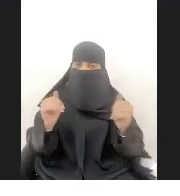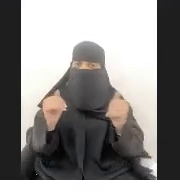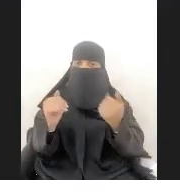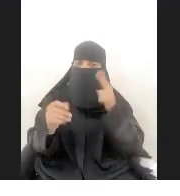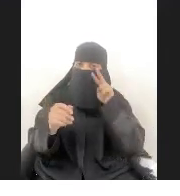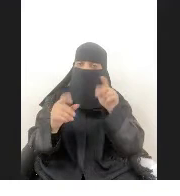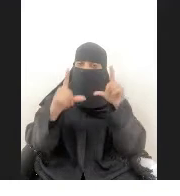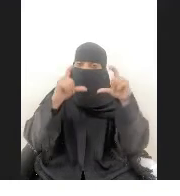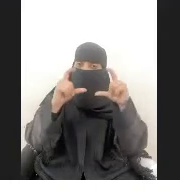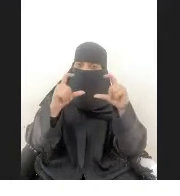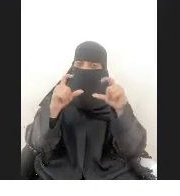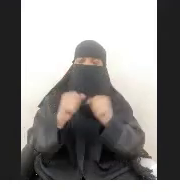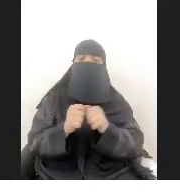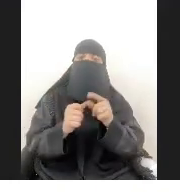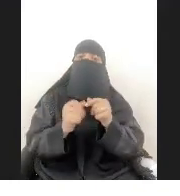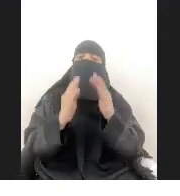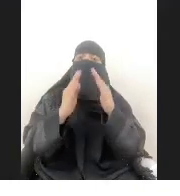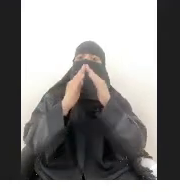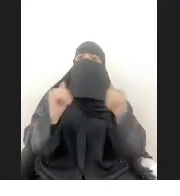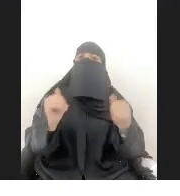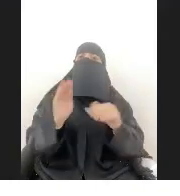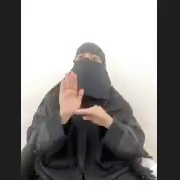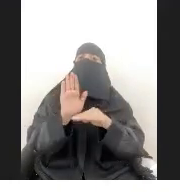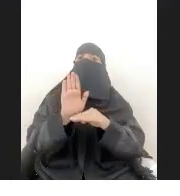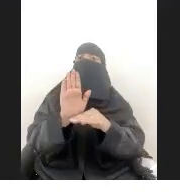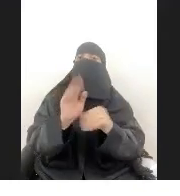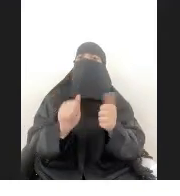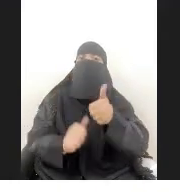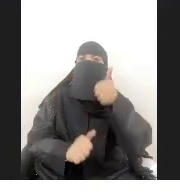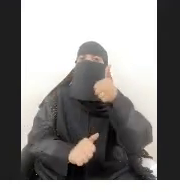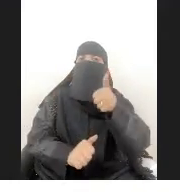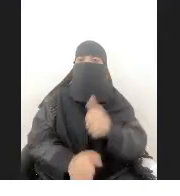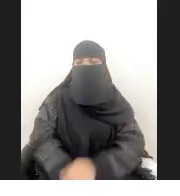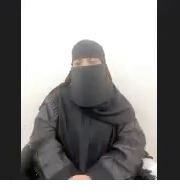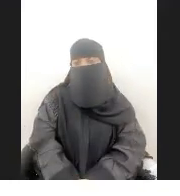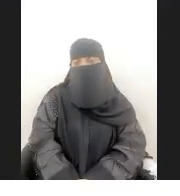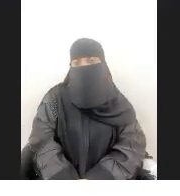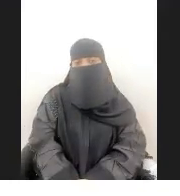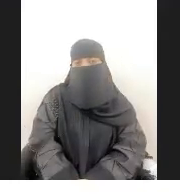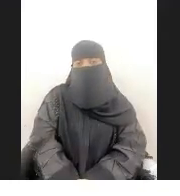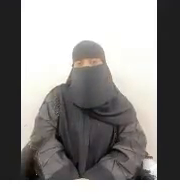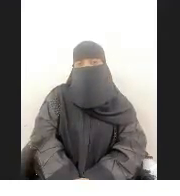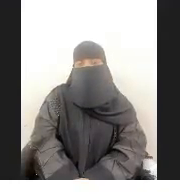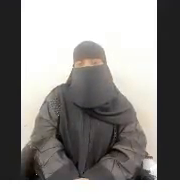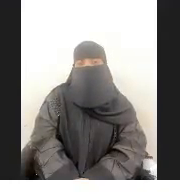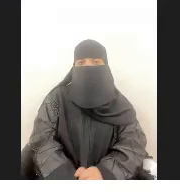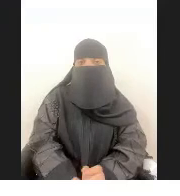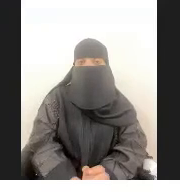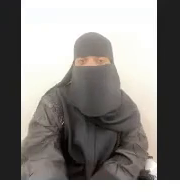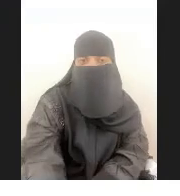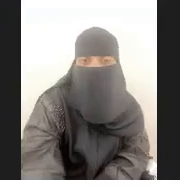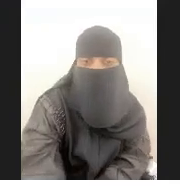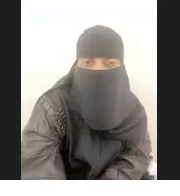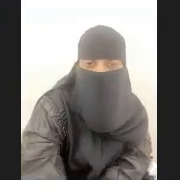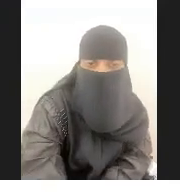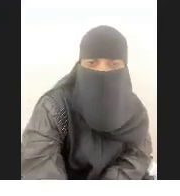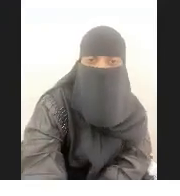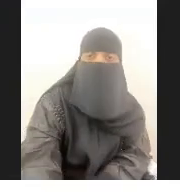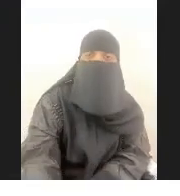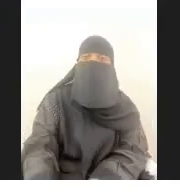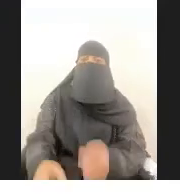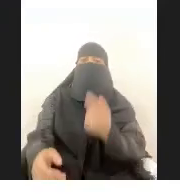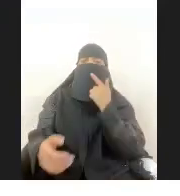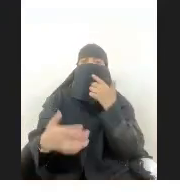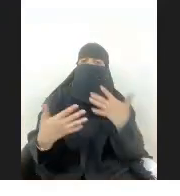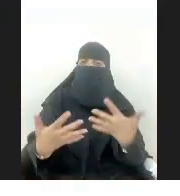تقريبية، هي لابد تكون وحدات هرمية. تتسم بنية المحتوى بالمرونة، تحافظ على نمطية